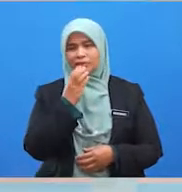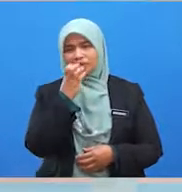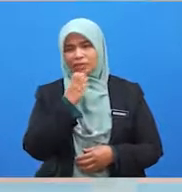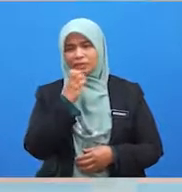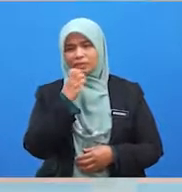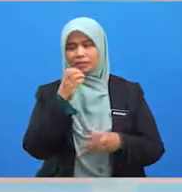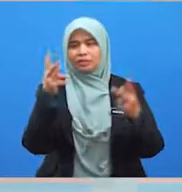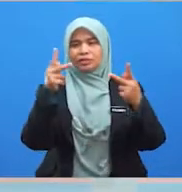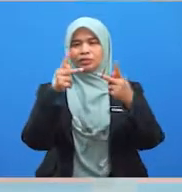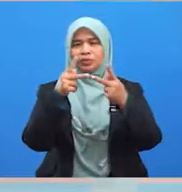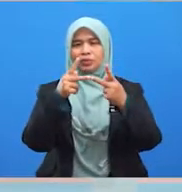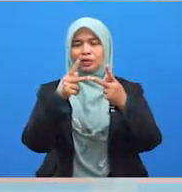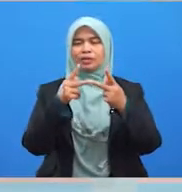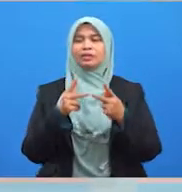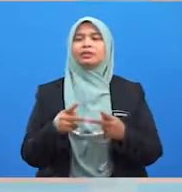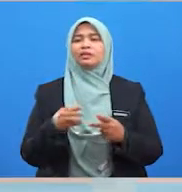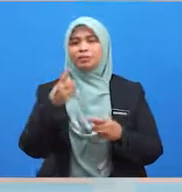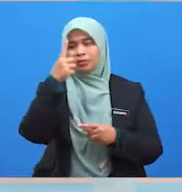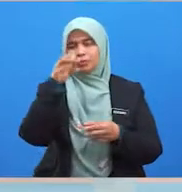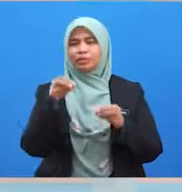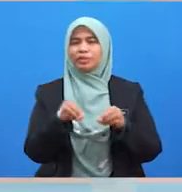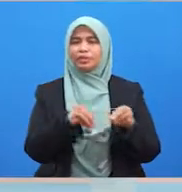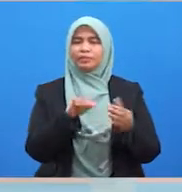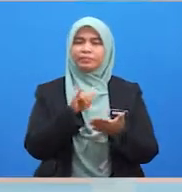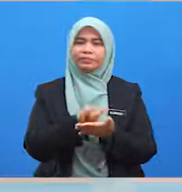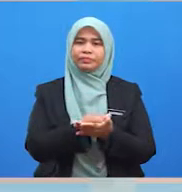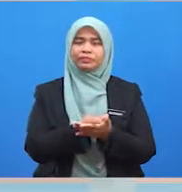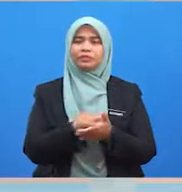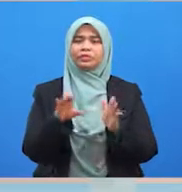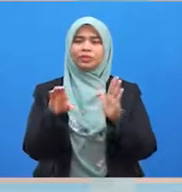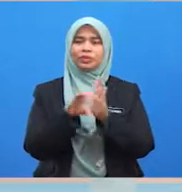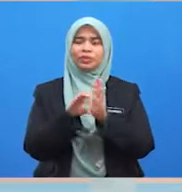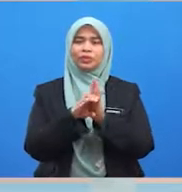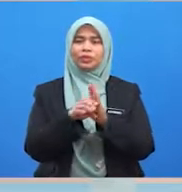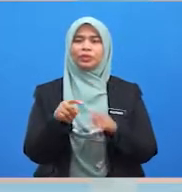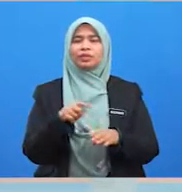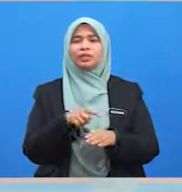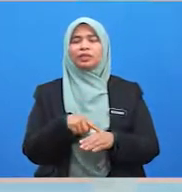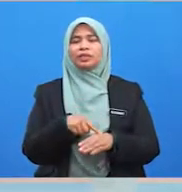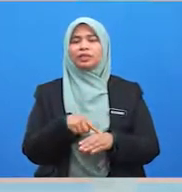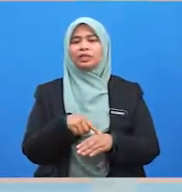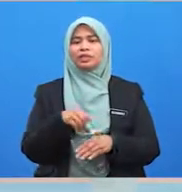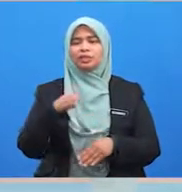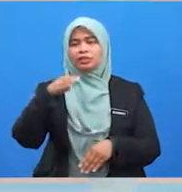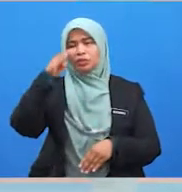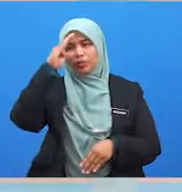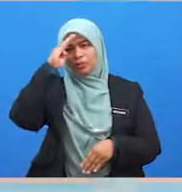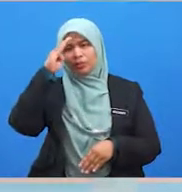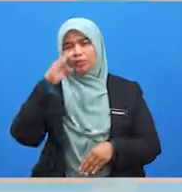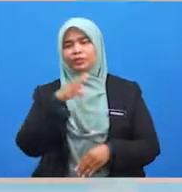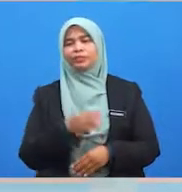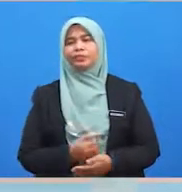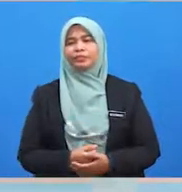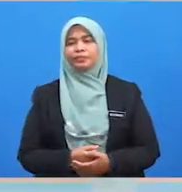sesuai dijalankan di kawasan tersebut. Antara contoh lokasi ialah di Rengit Pontian dan